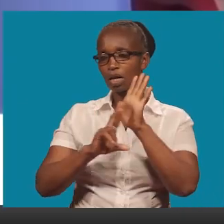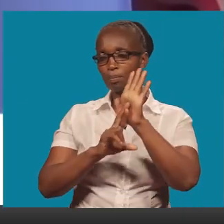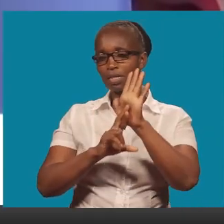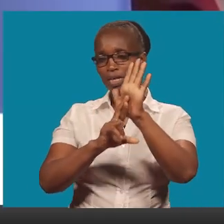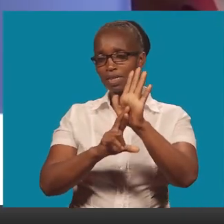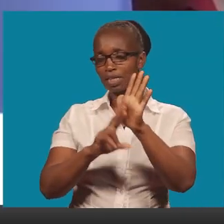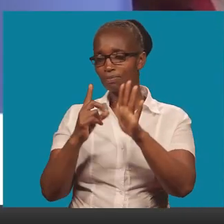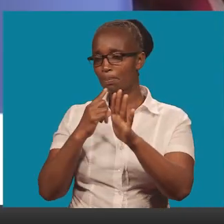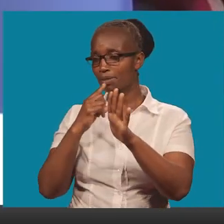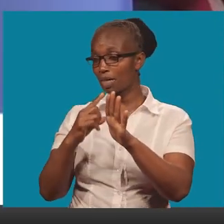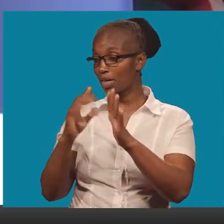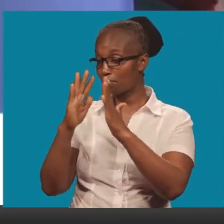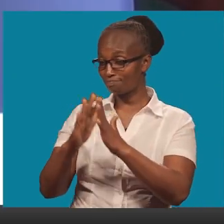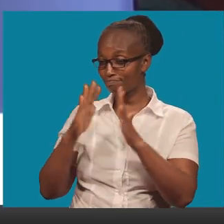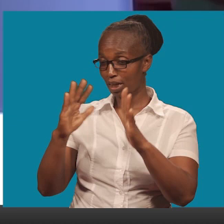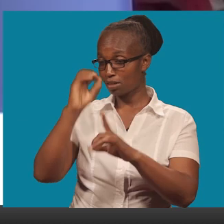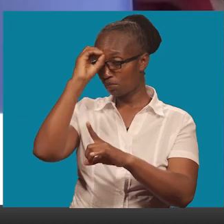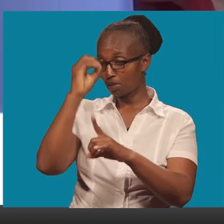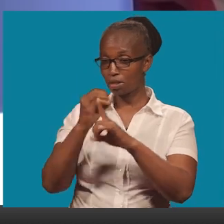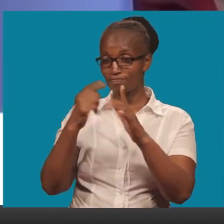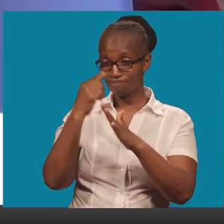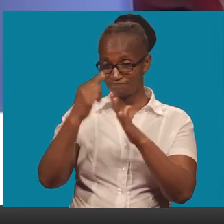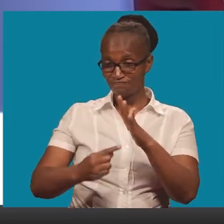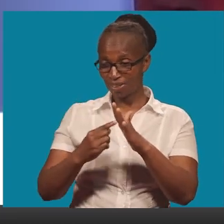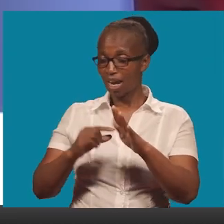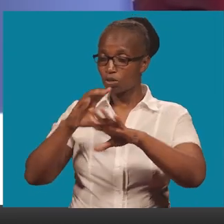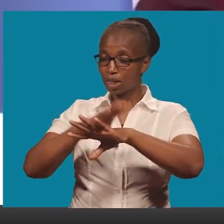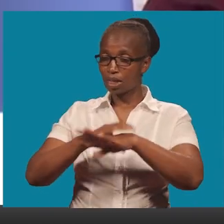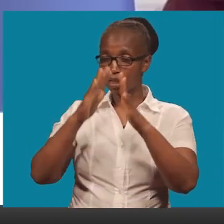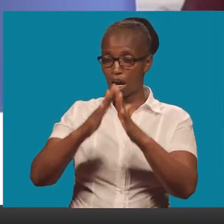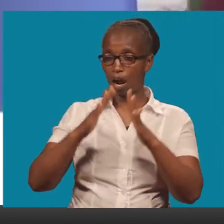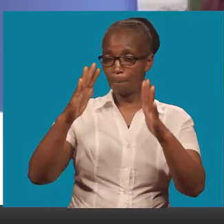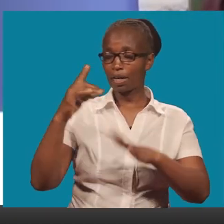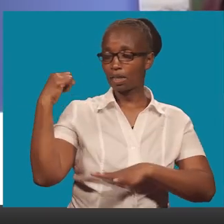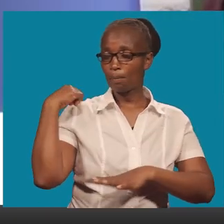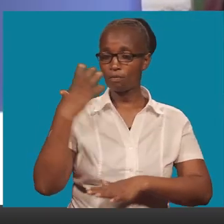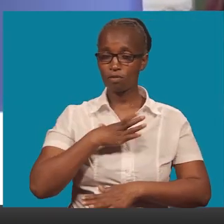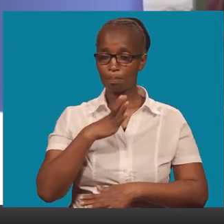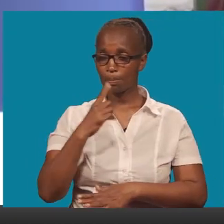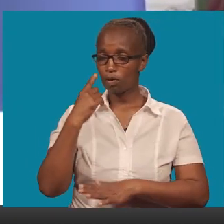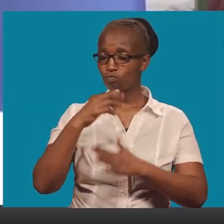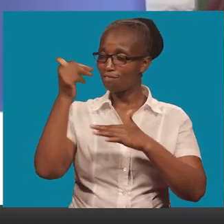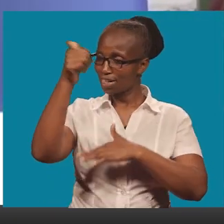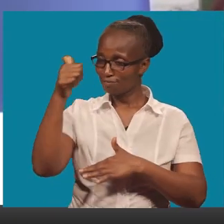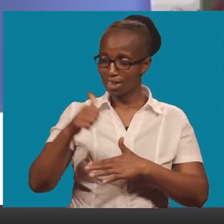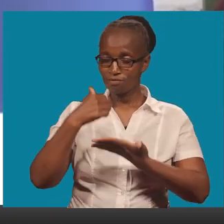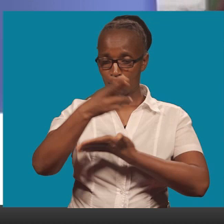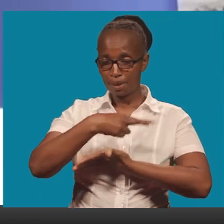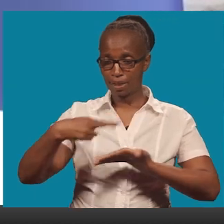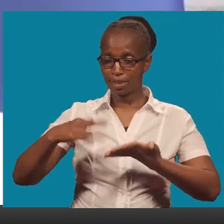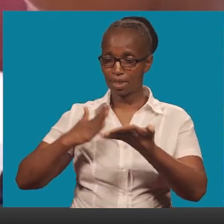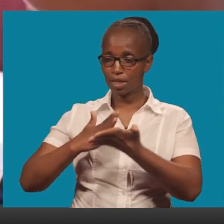Kenya Winnie Bugwa alisema lengo kuu ni kufikia idadi kubwa ya watu ambao hawajasajiliwa kwa mpango